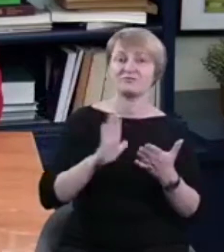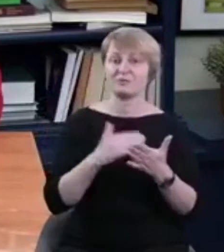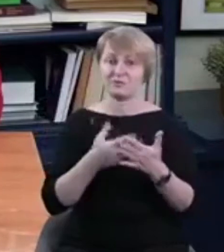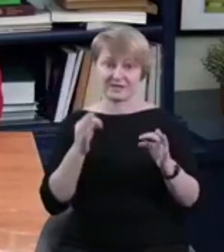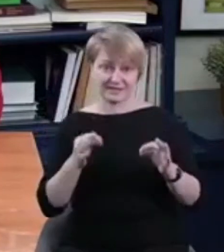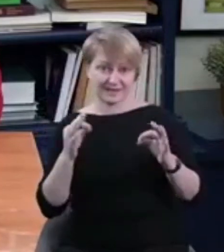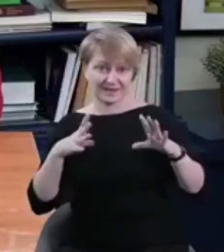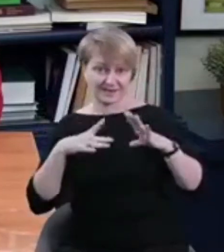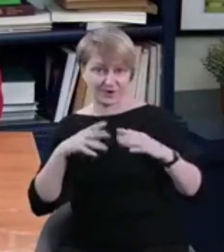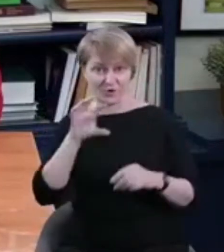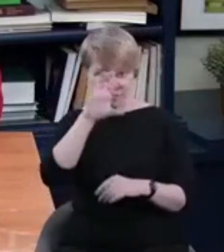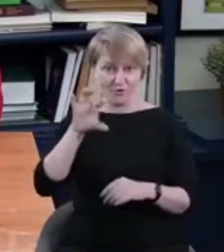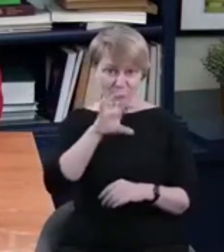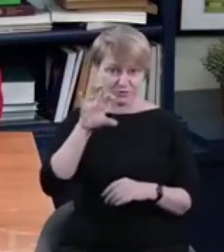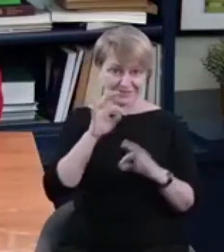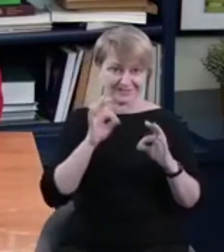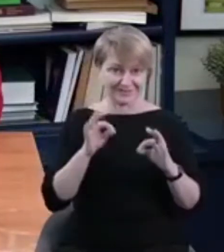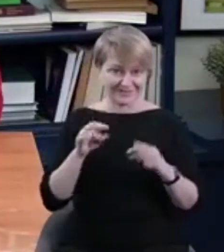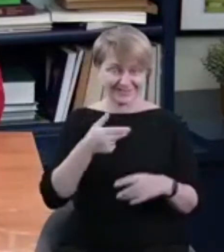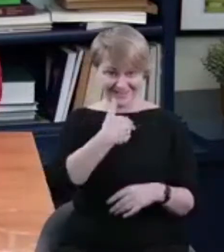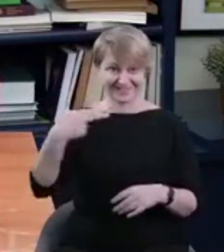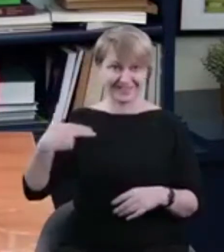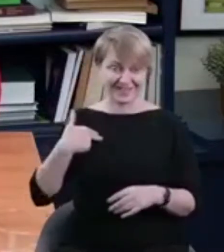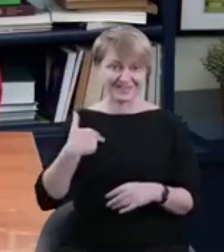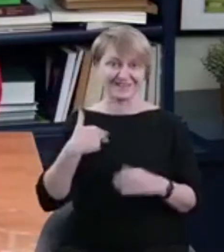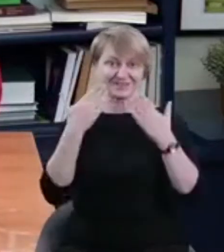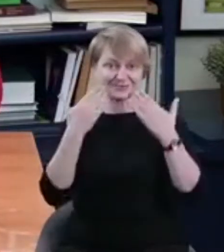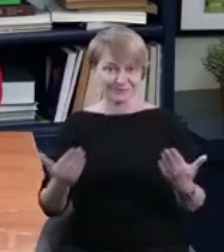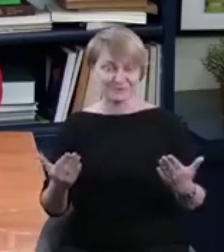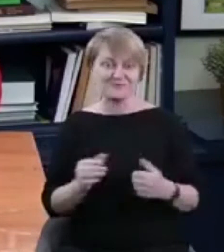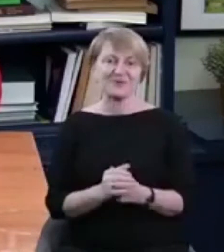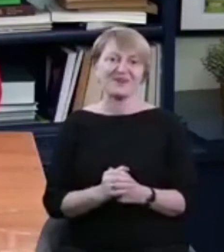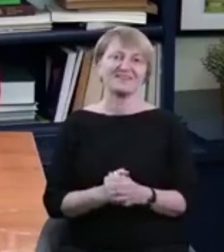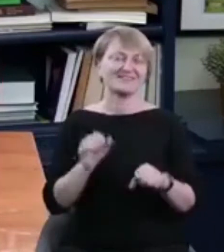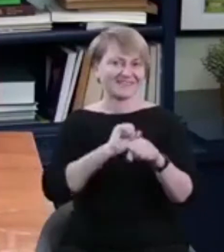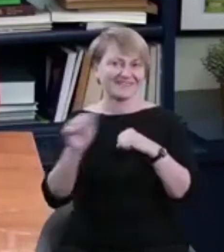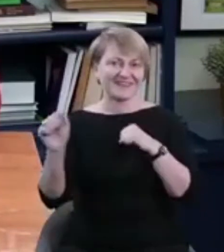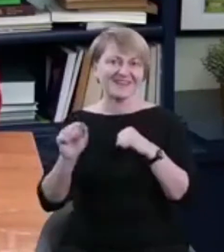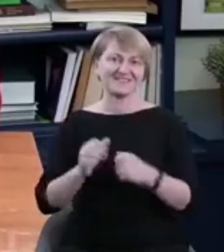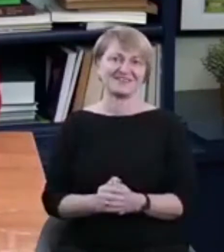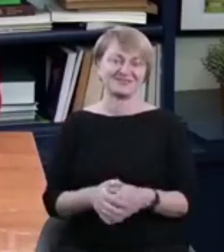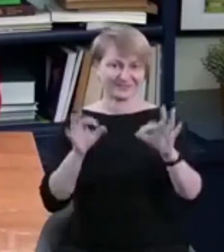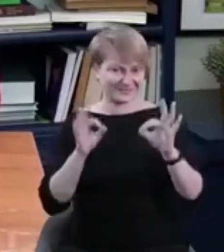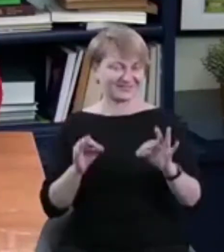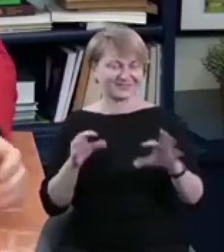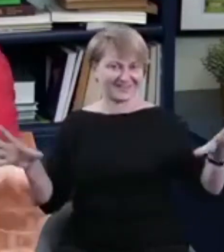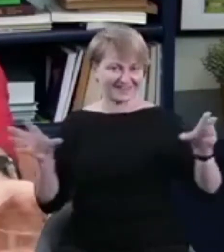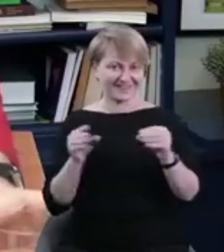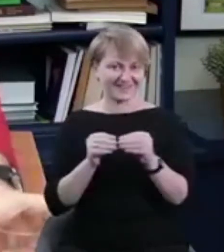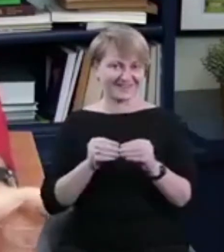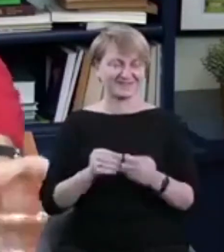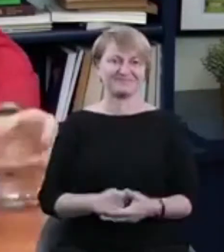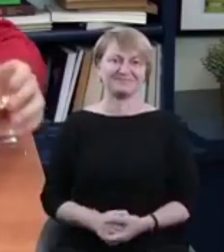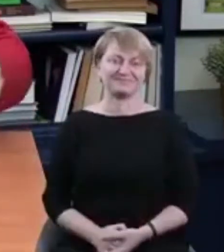filmów i oglądacie nas ale tym bardziej tym bardziej dziękuję za to że jesteście jesteście dzisiaj z nami